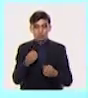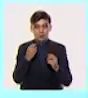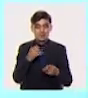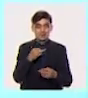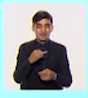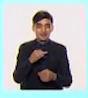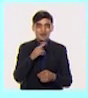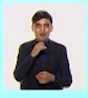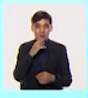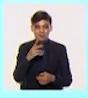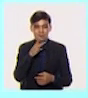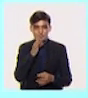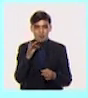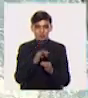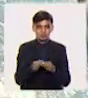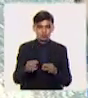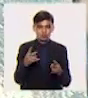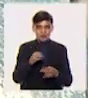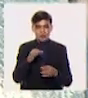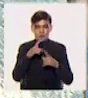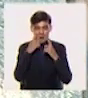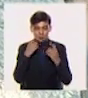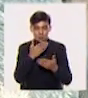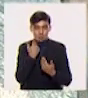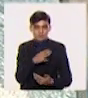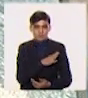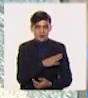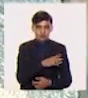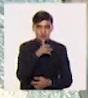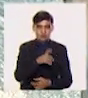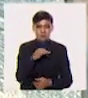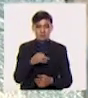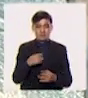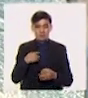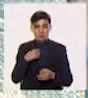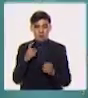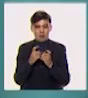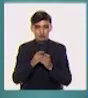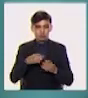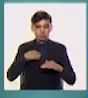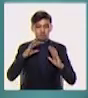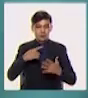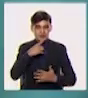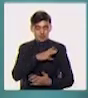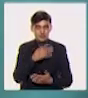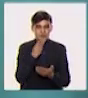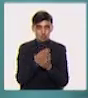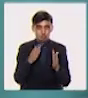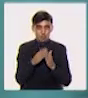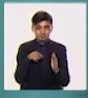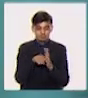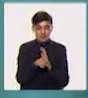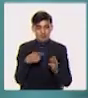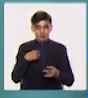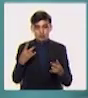карантин жағдайында арақашықтық сақталмайтын, бетперде кимейтін науқастармен алысып шаршадық дейді. Себебі өз үйлеріне жету үшін